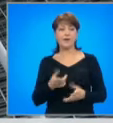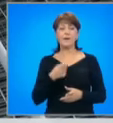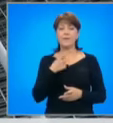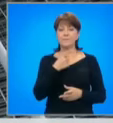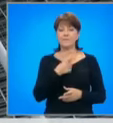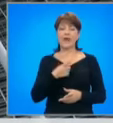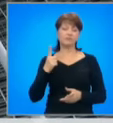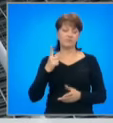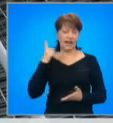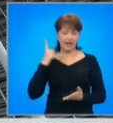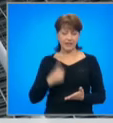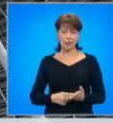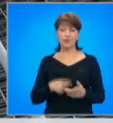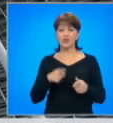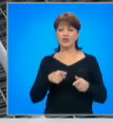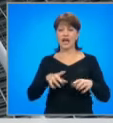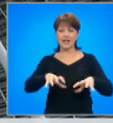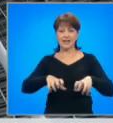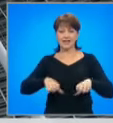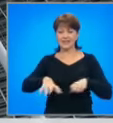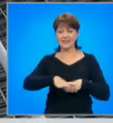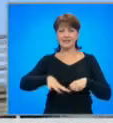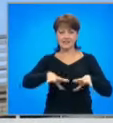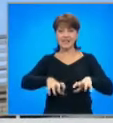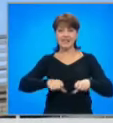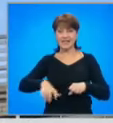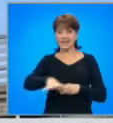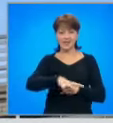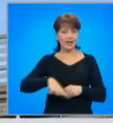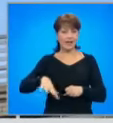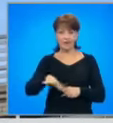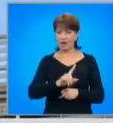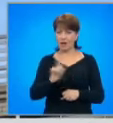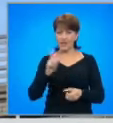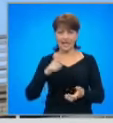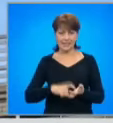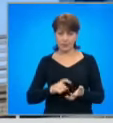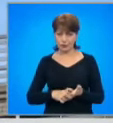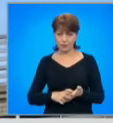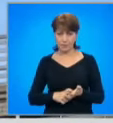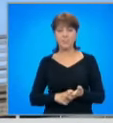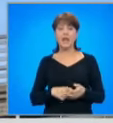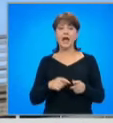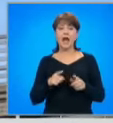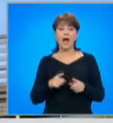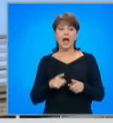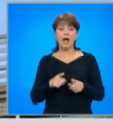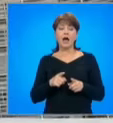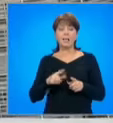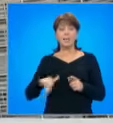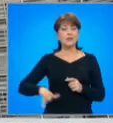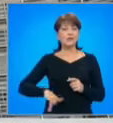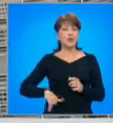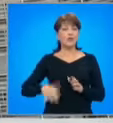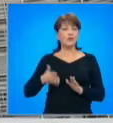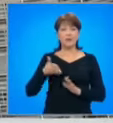заклеймяват анексирането на Донецк, Луганск, Запорожие и Херсон. Обявиха в съвместно изявление 27-те. Като не зачита международното